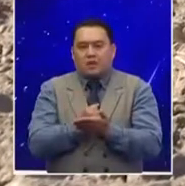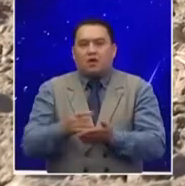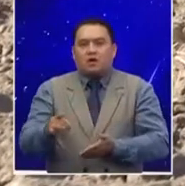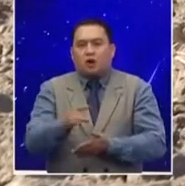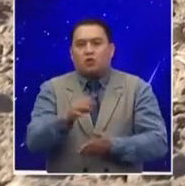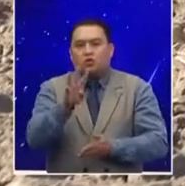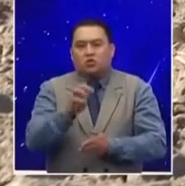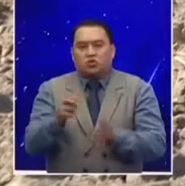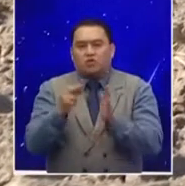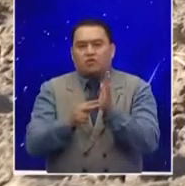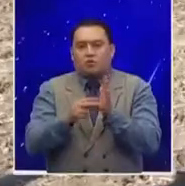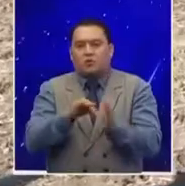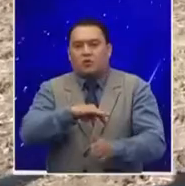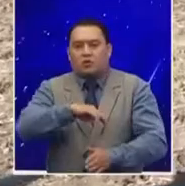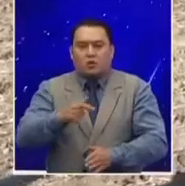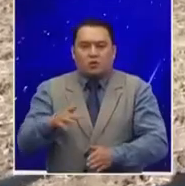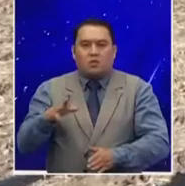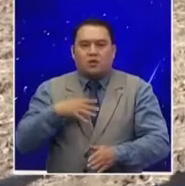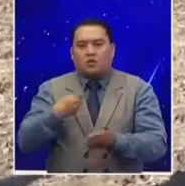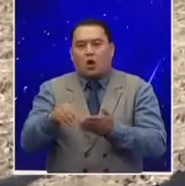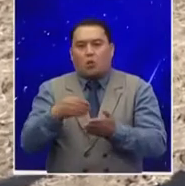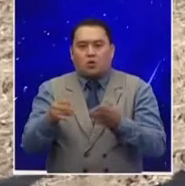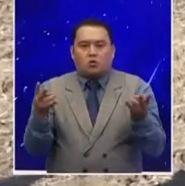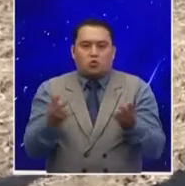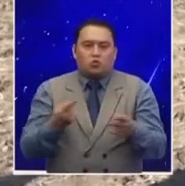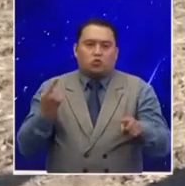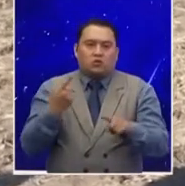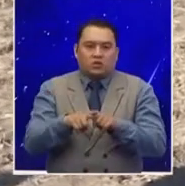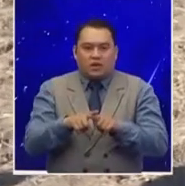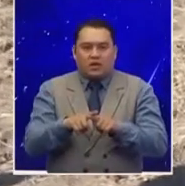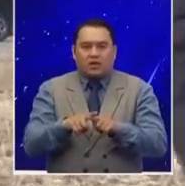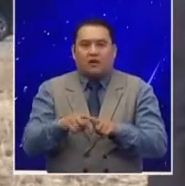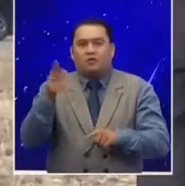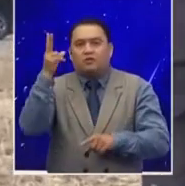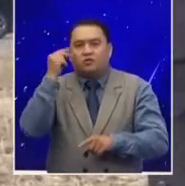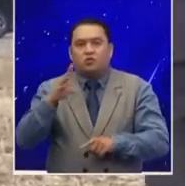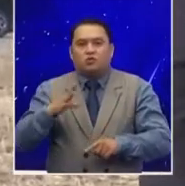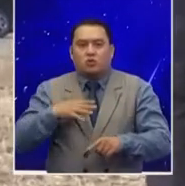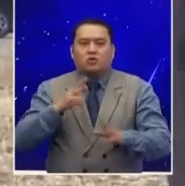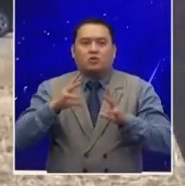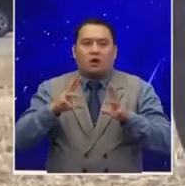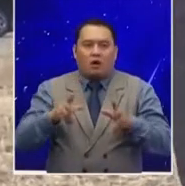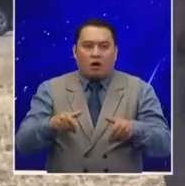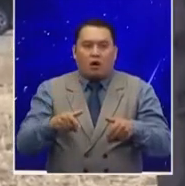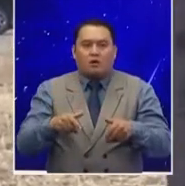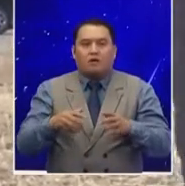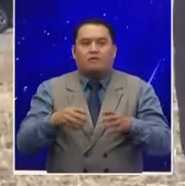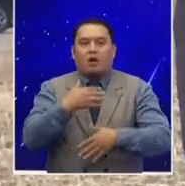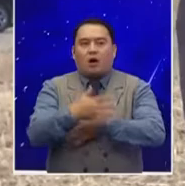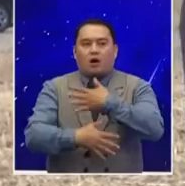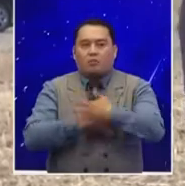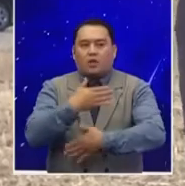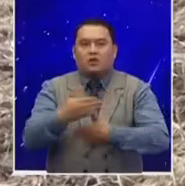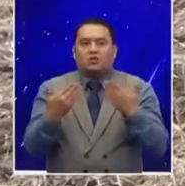для района на 480 миллионов тенге была закуплена необходимая техника, в их числе тракторы и комбайны.